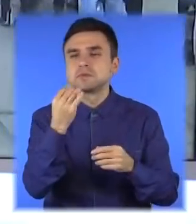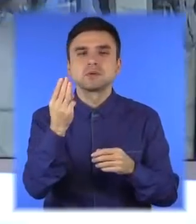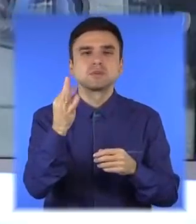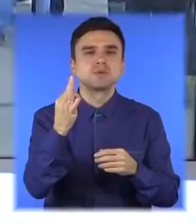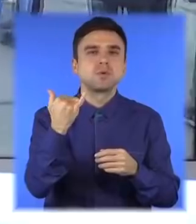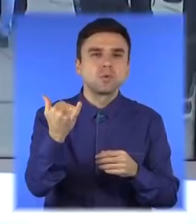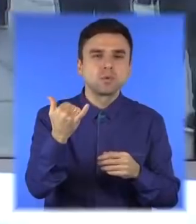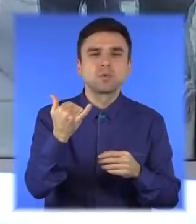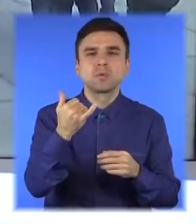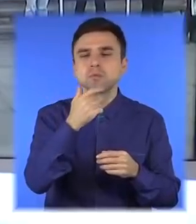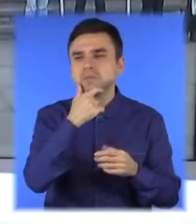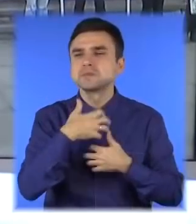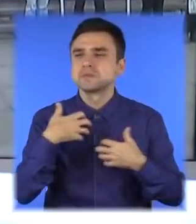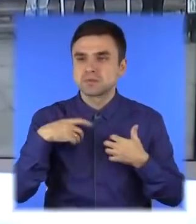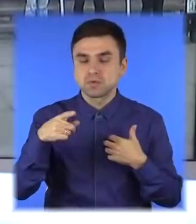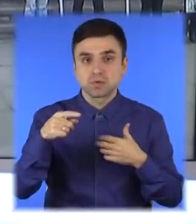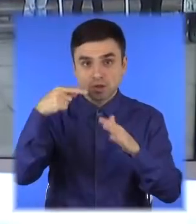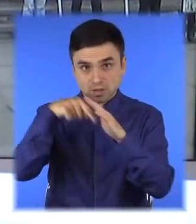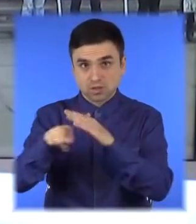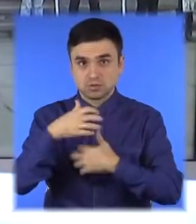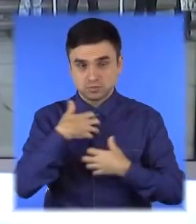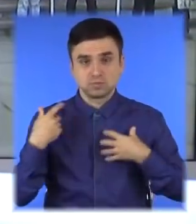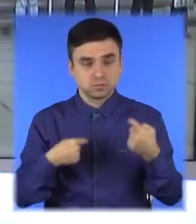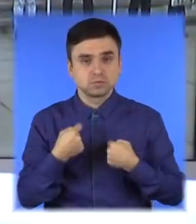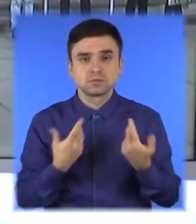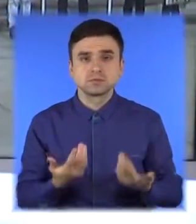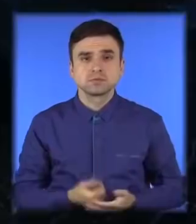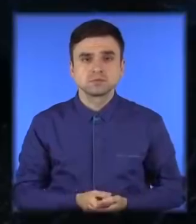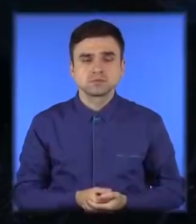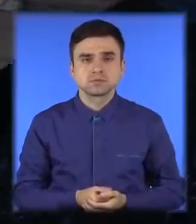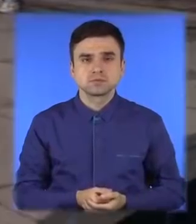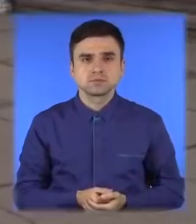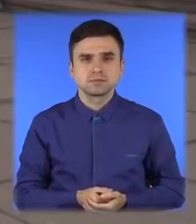них. Побувала на акції і наша Галина Ганзенко.